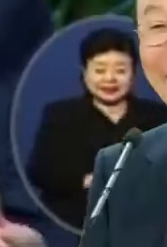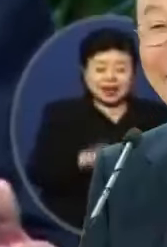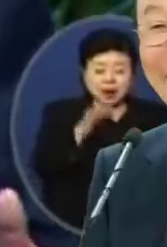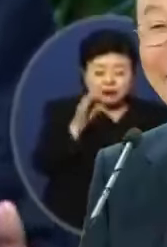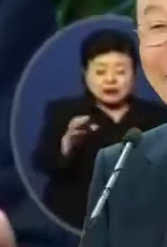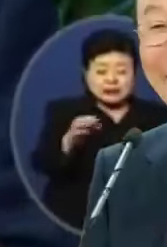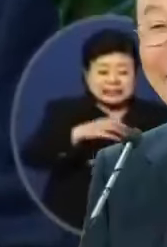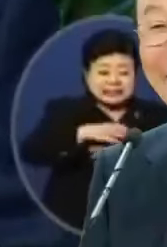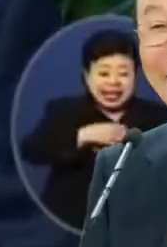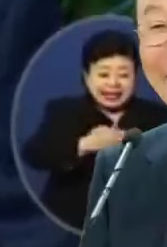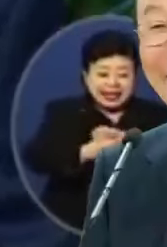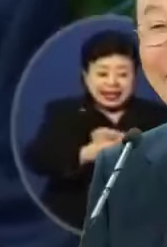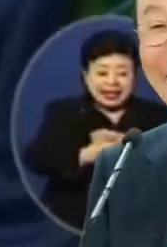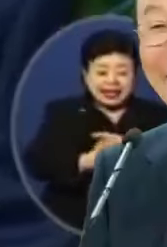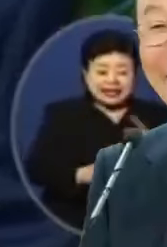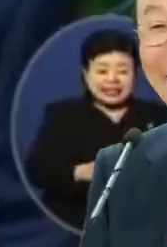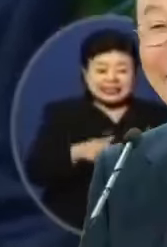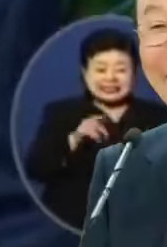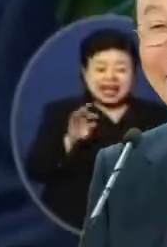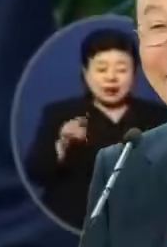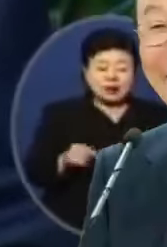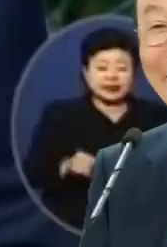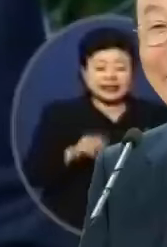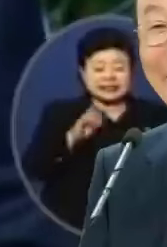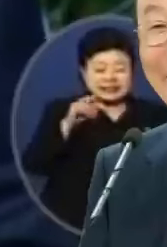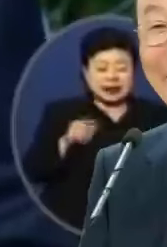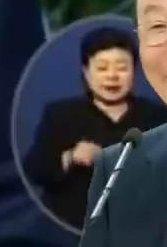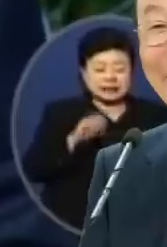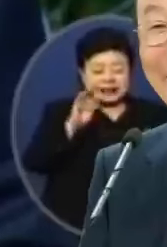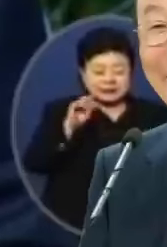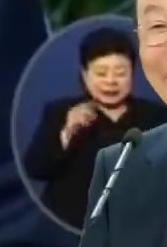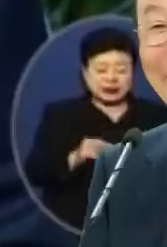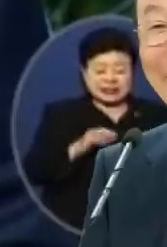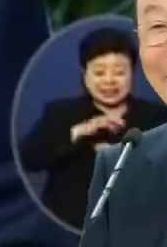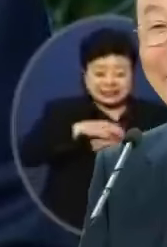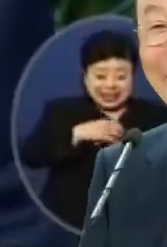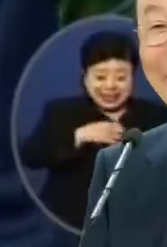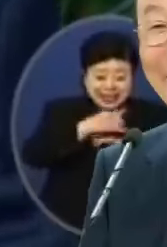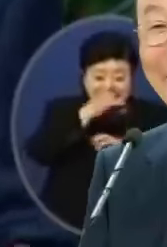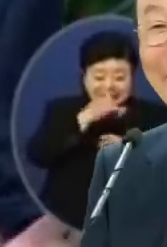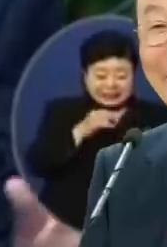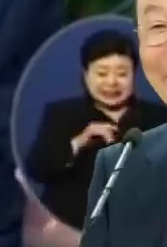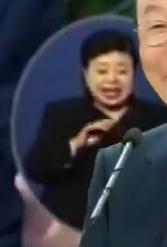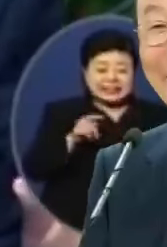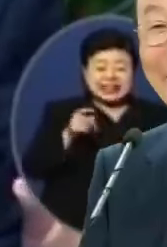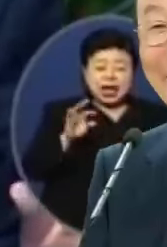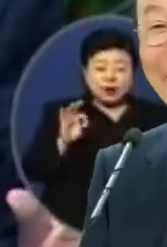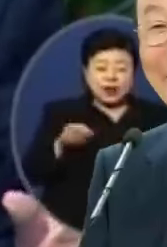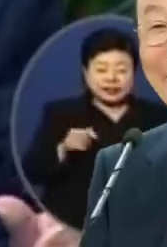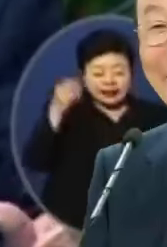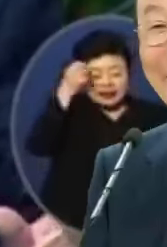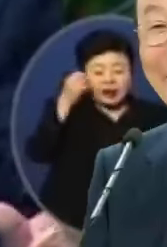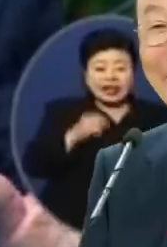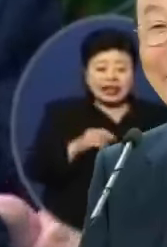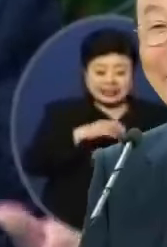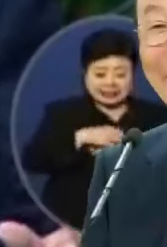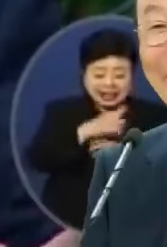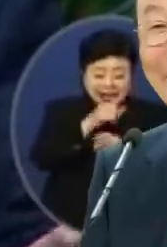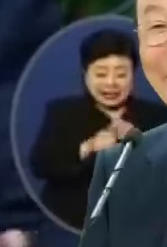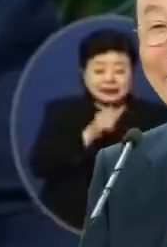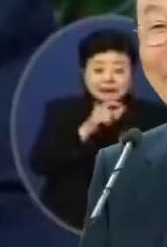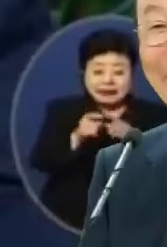물질적인 세계는 1차원의 세계, 2차원의 세계, 3차원의 세계, 4차원은 영의 세계입니다.